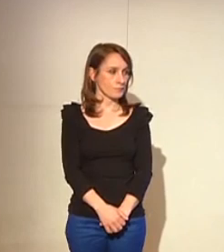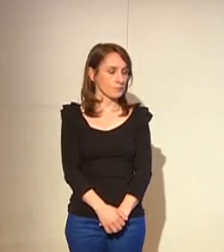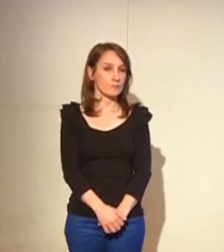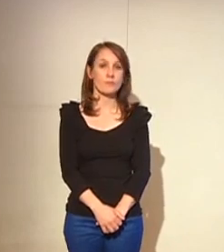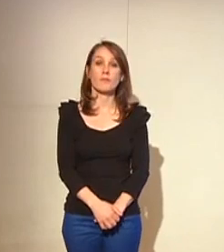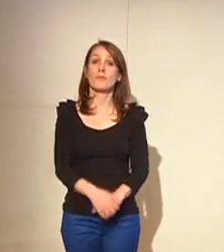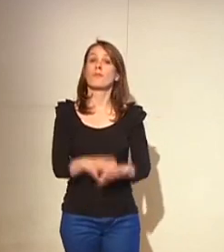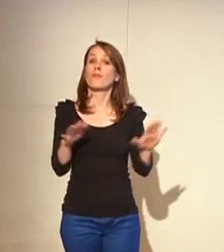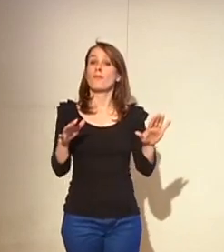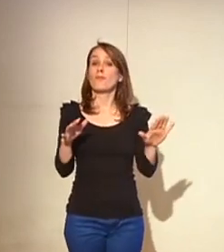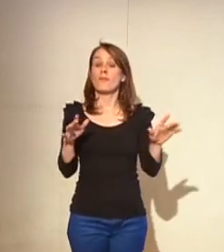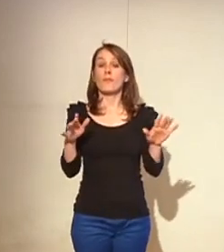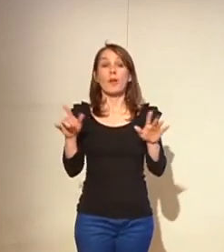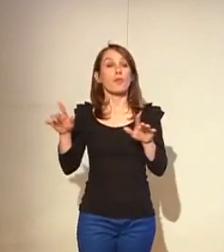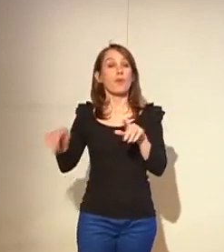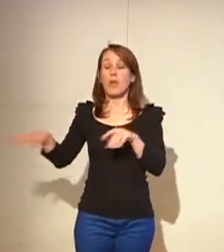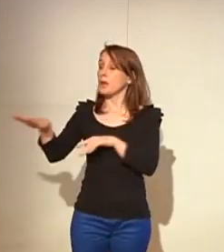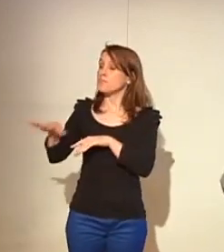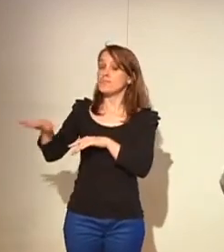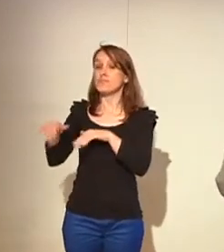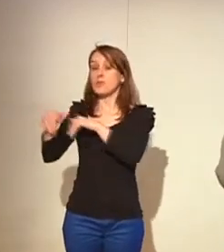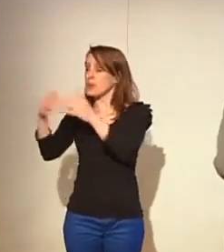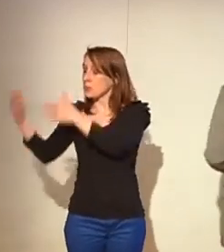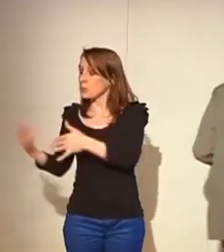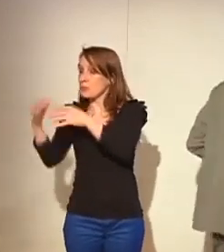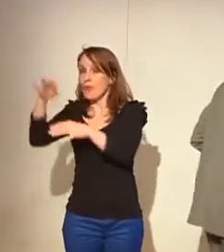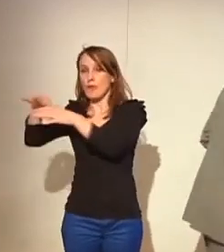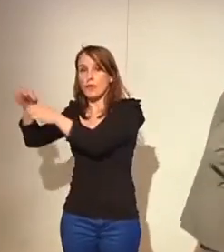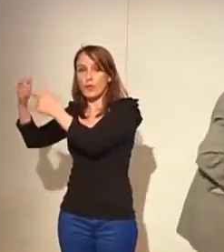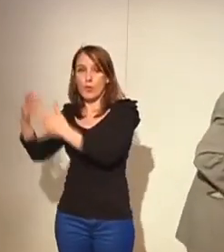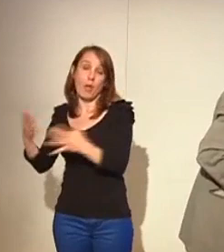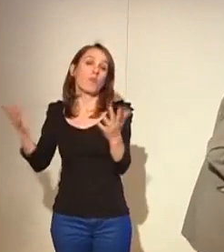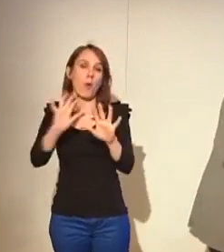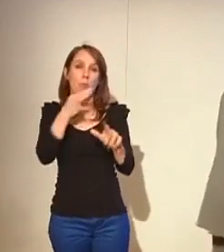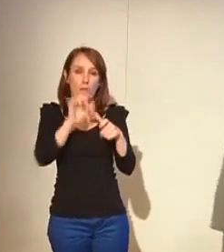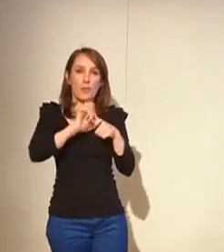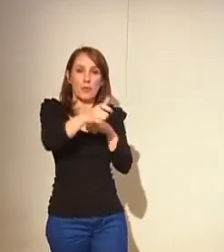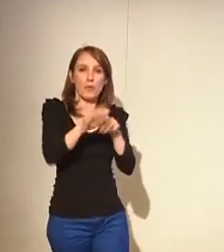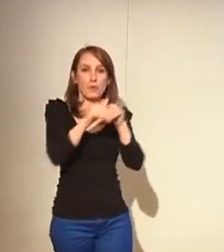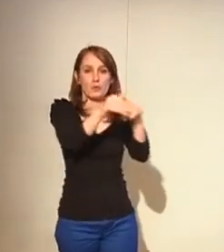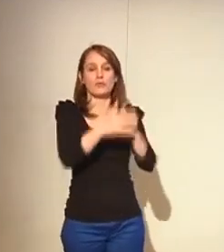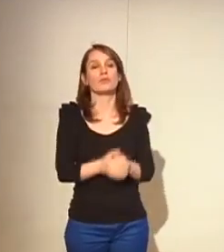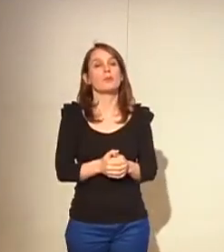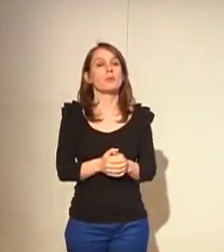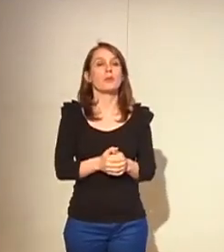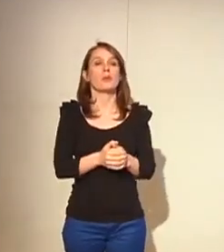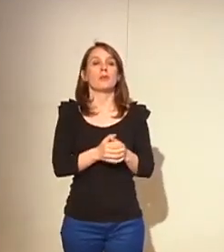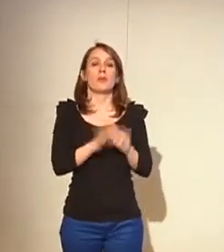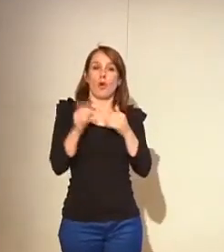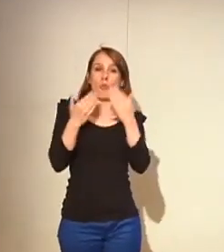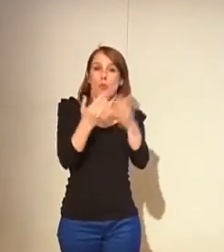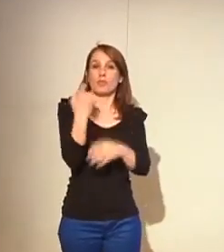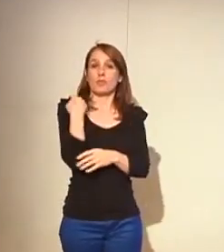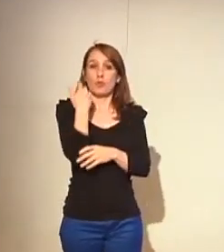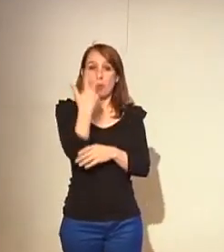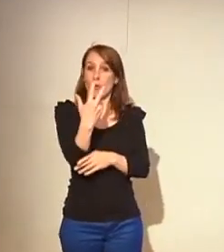oui pendant qu'il dépouille peut-être qu'on peut enchaîner donc la délibération numéro 3 est